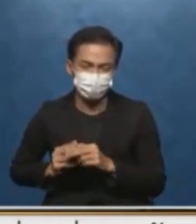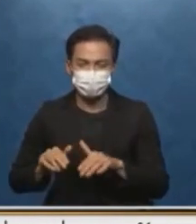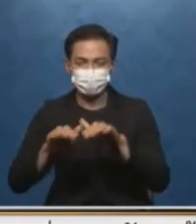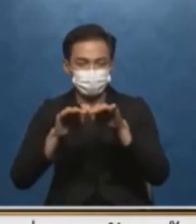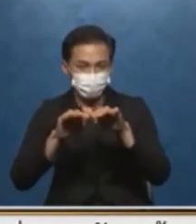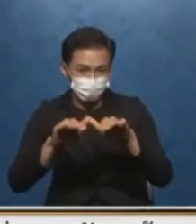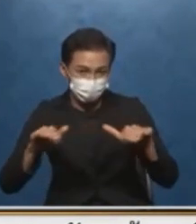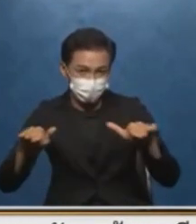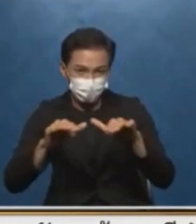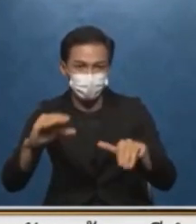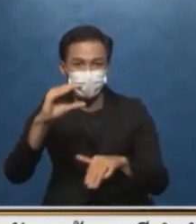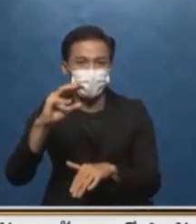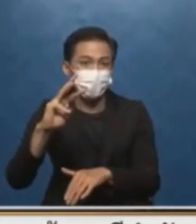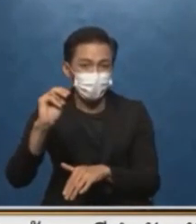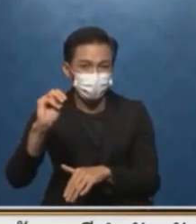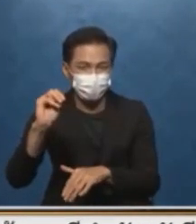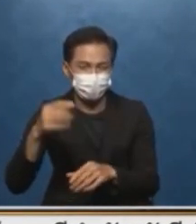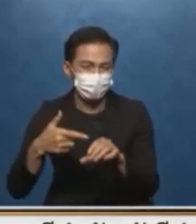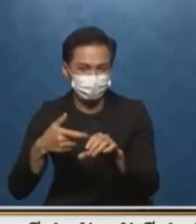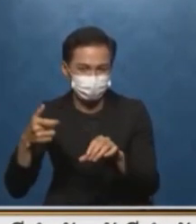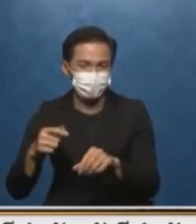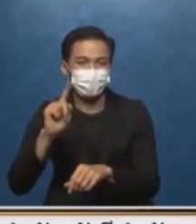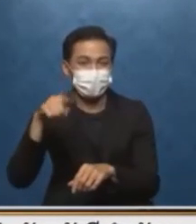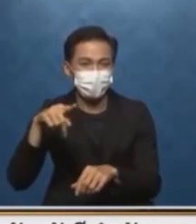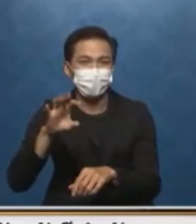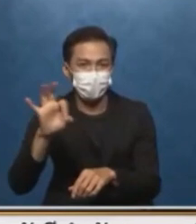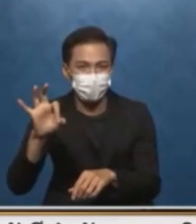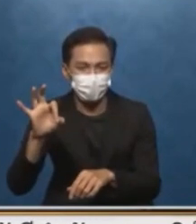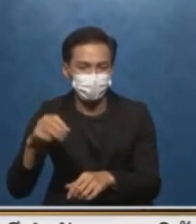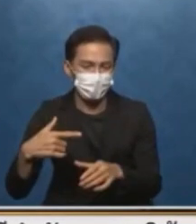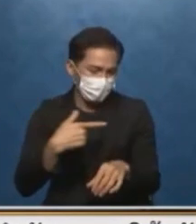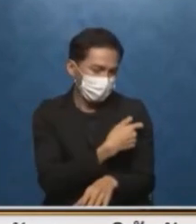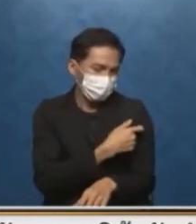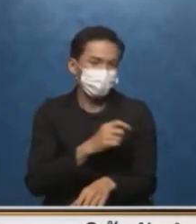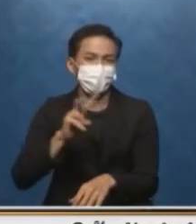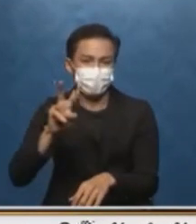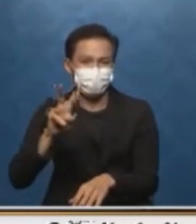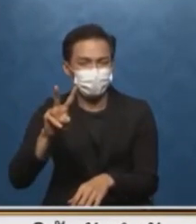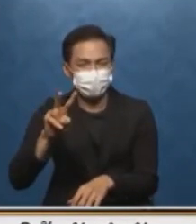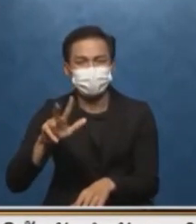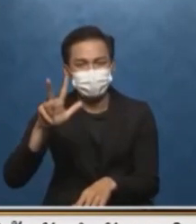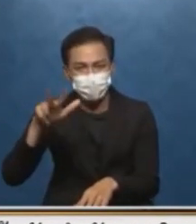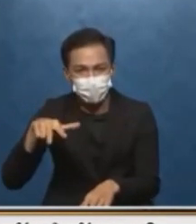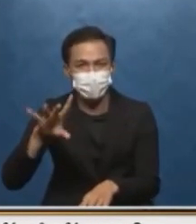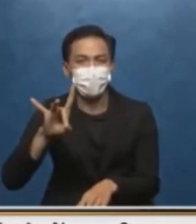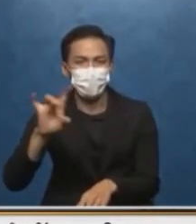าวัคซีนมาที่เข็มละ 1,900 บาท2เข็ม 3,800 บาทประเด็นคือทำไมรัฐบ